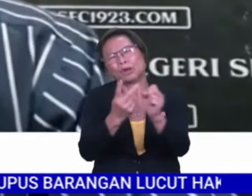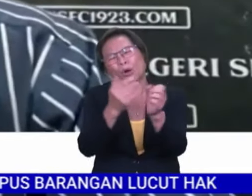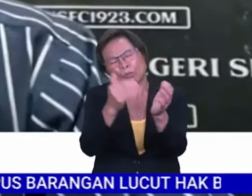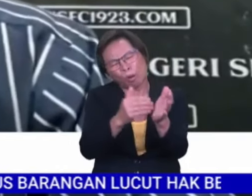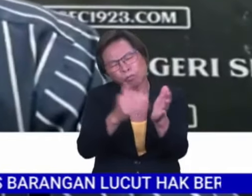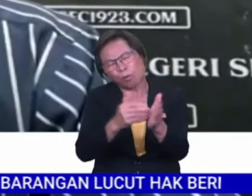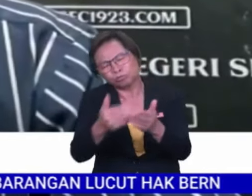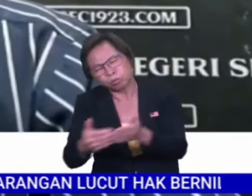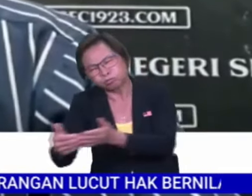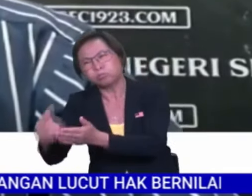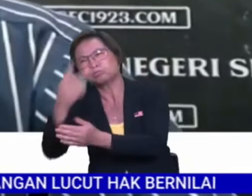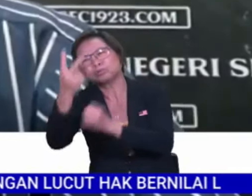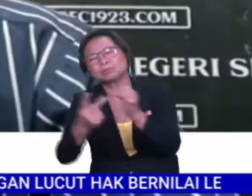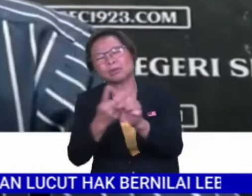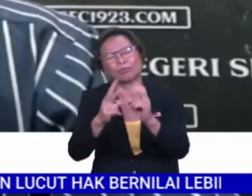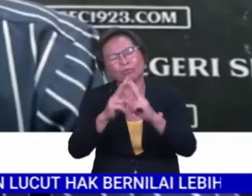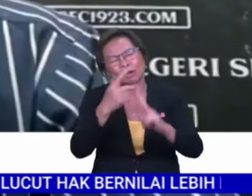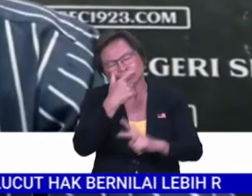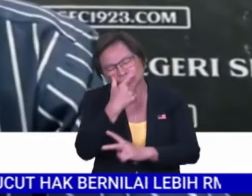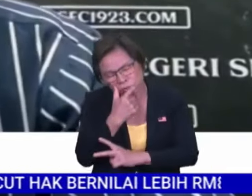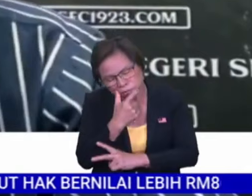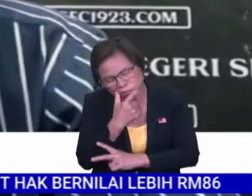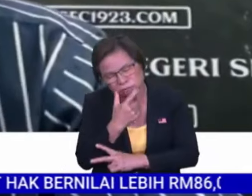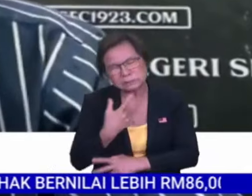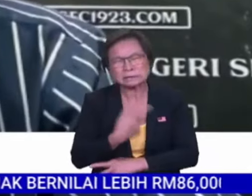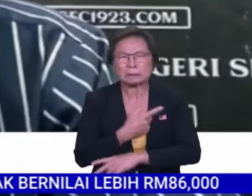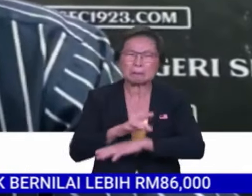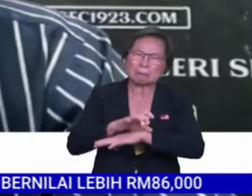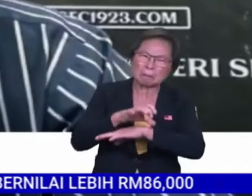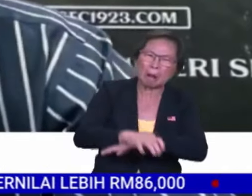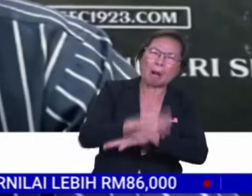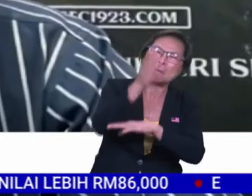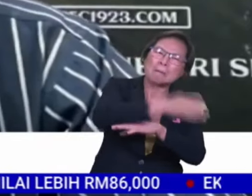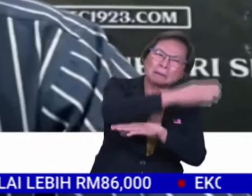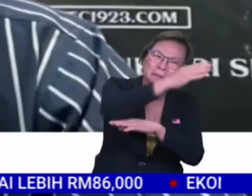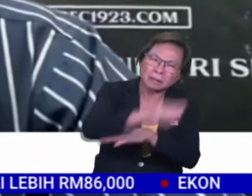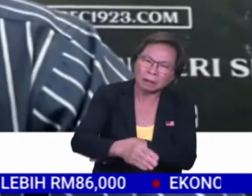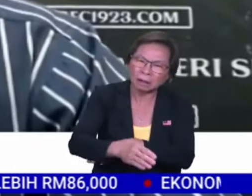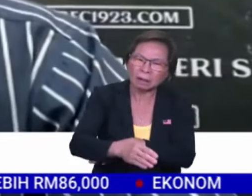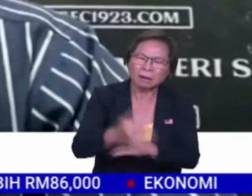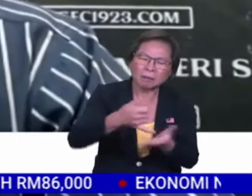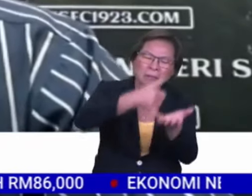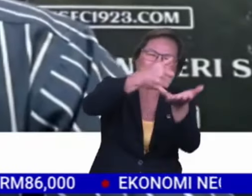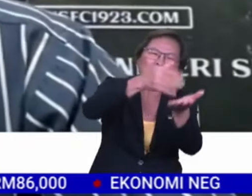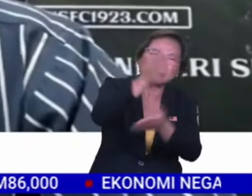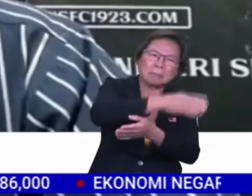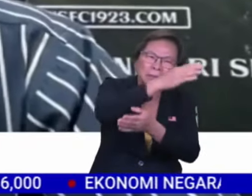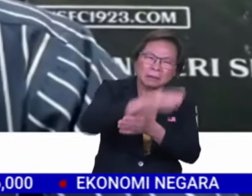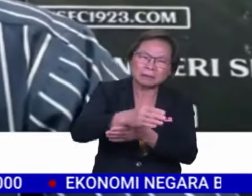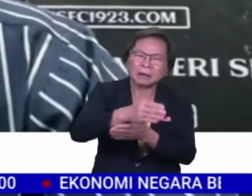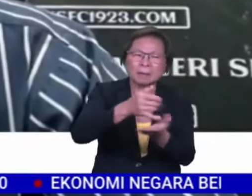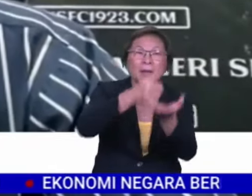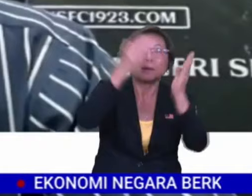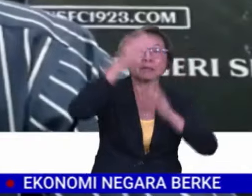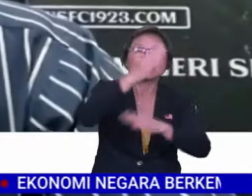berturut-turut sudah, dan it is very sad sehingga kita terpaksa membatalkan piala Malaysia